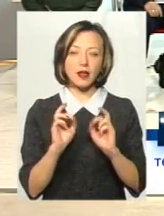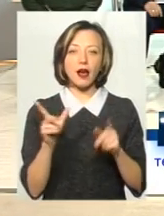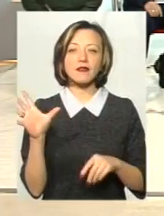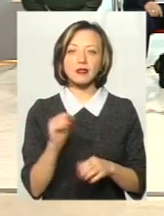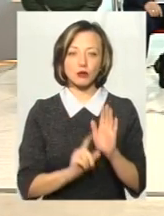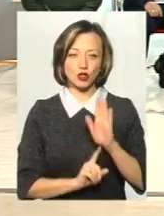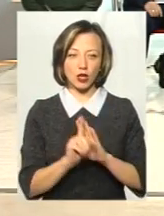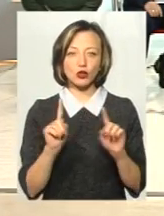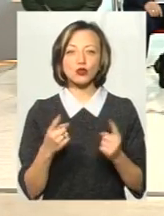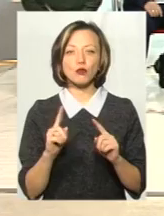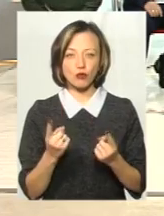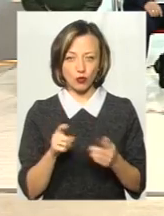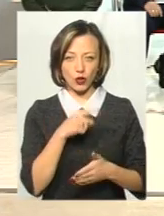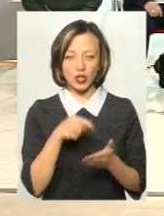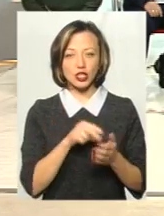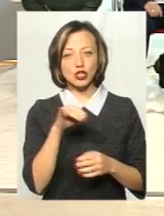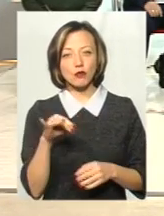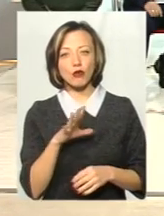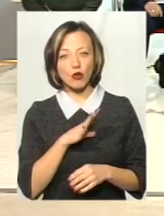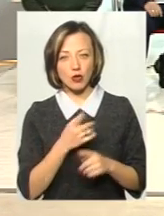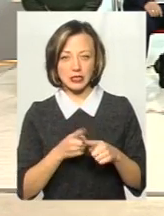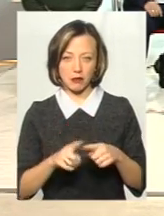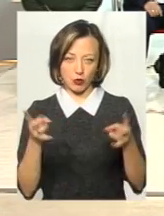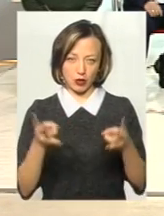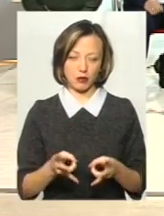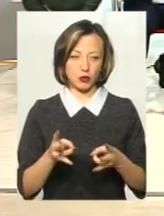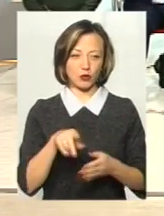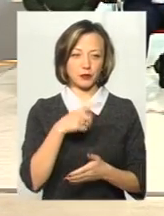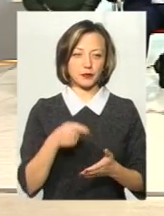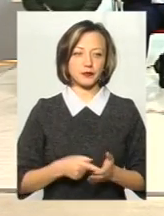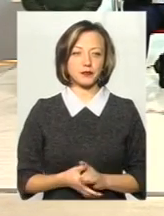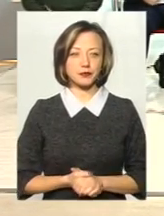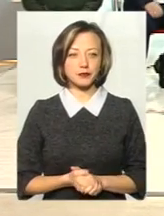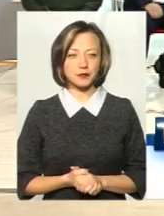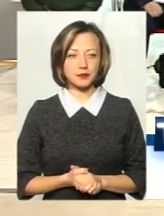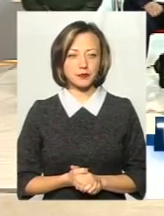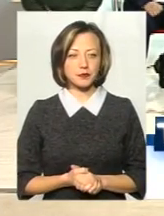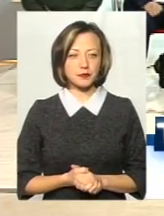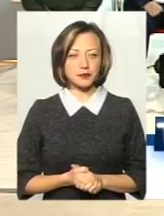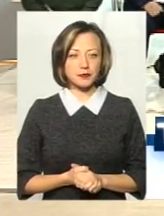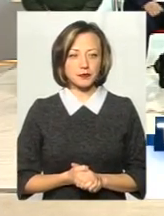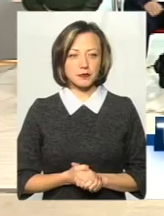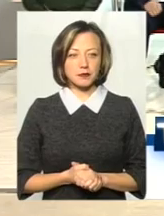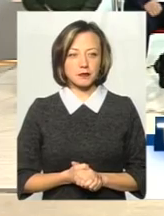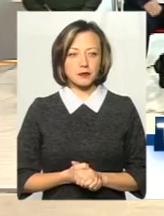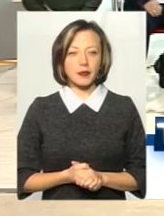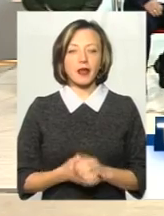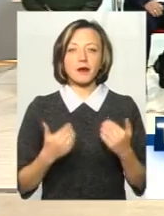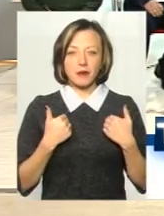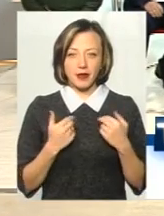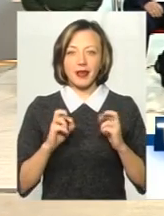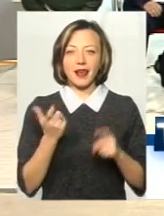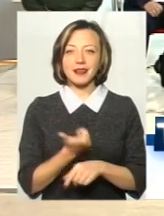все починалось і чому? І чи було це потрібно? Пане Лев, прошу. Це мені як самому старшому,